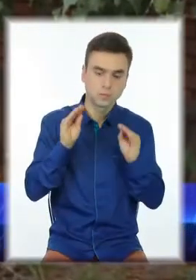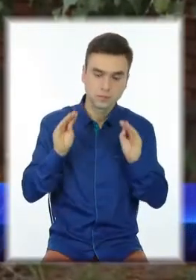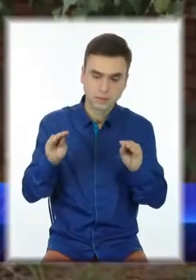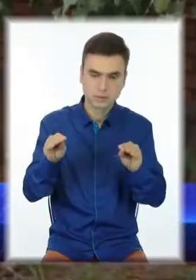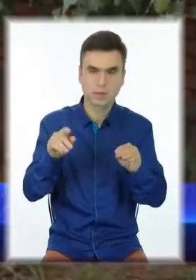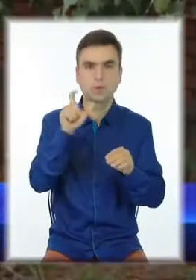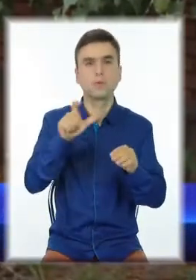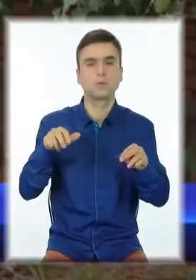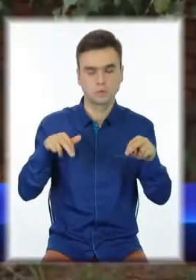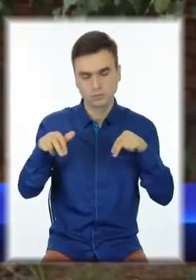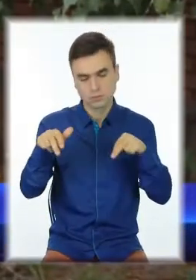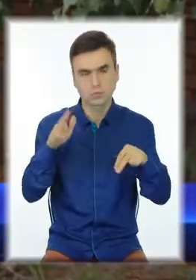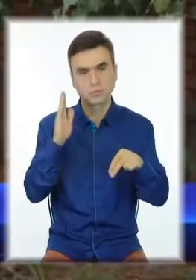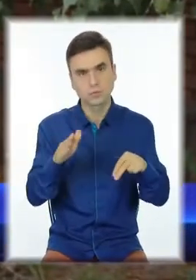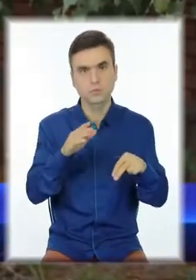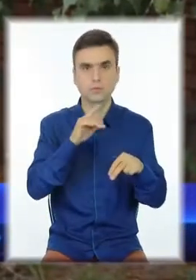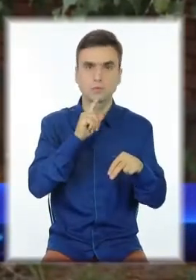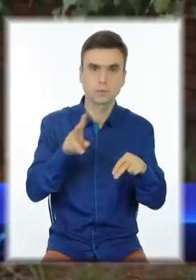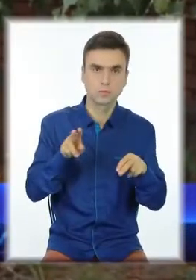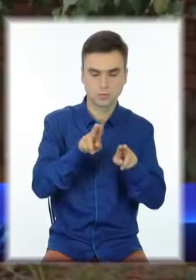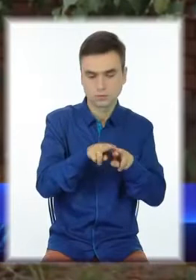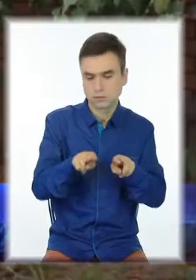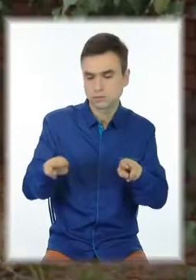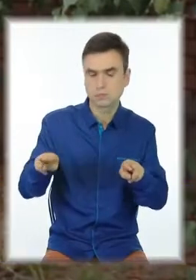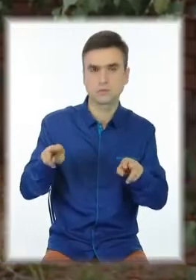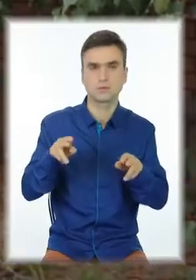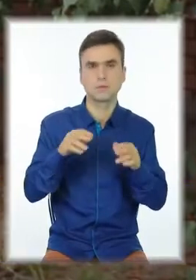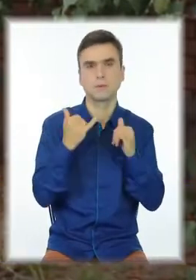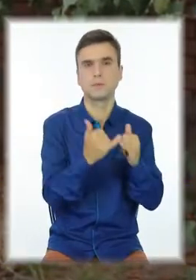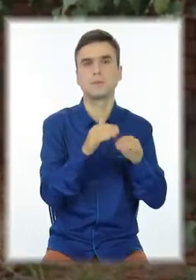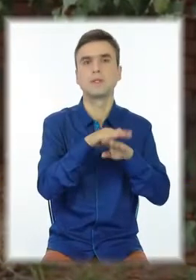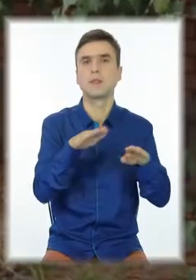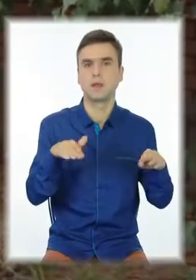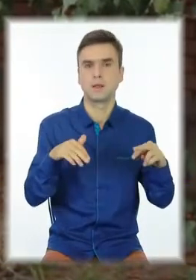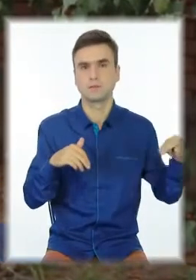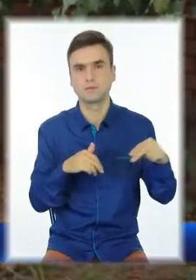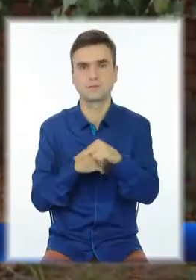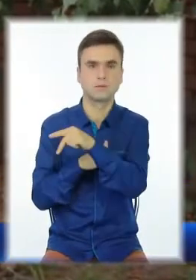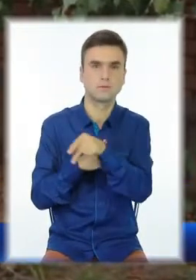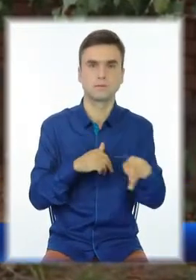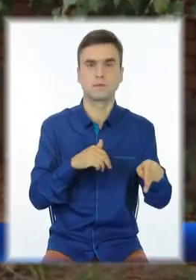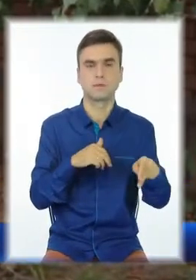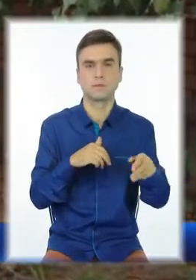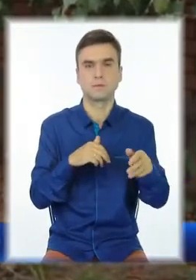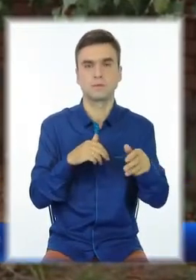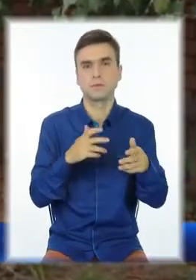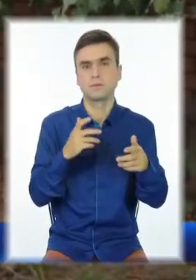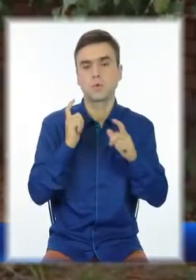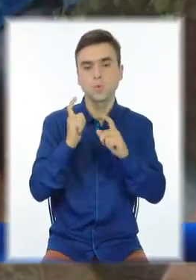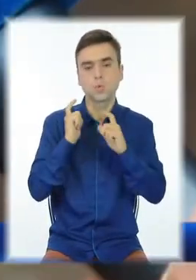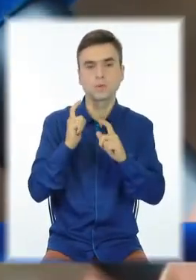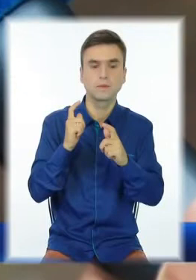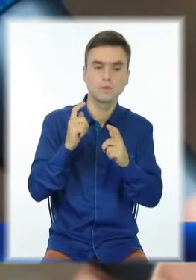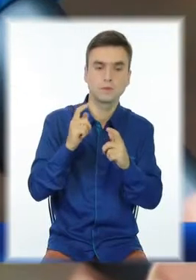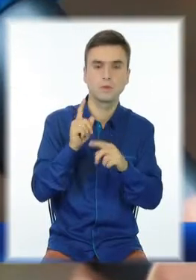пішохідні зони, чи буде безпечно дітям переходити вулицю, чи буде дотриманий ваговий